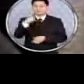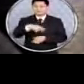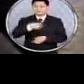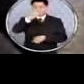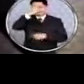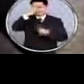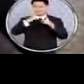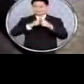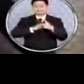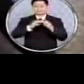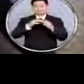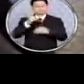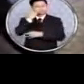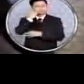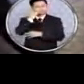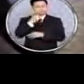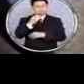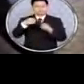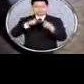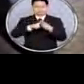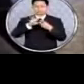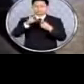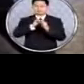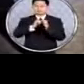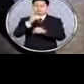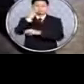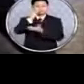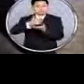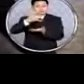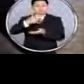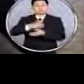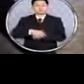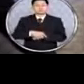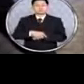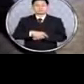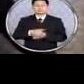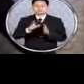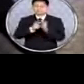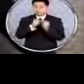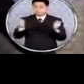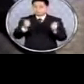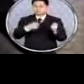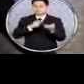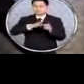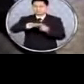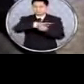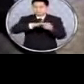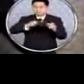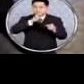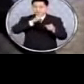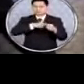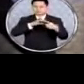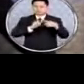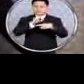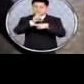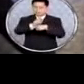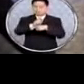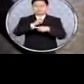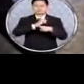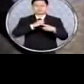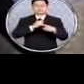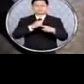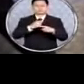轻人所需要的住宅，我主张要有社会住宅。长期来看，我们希望能够以全台湾房屋存量的10%的社